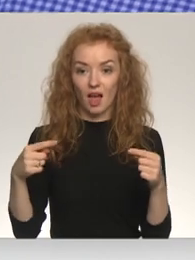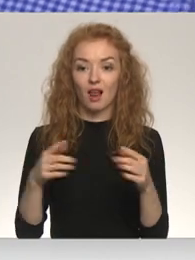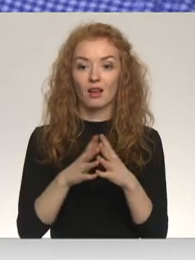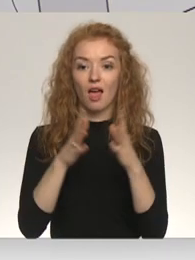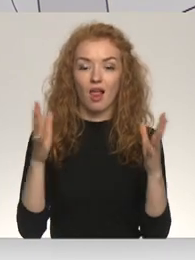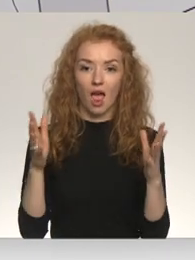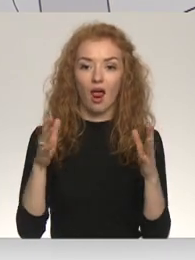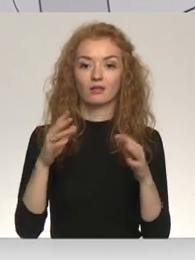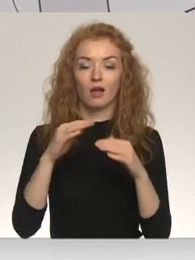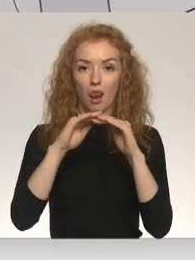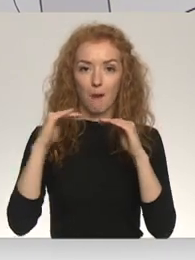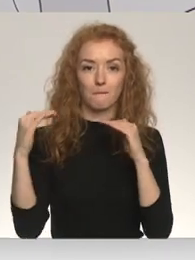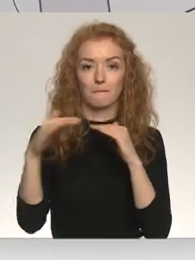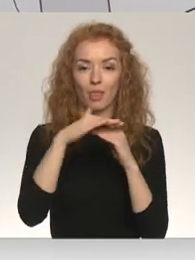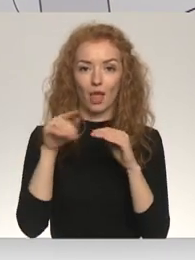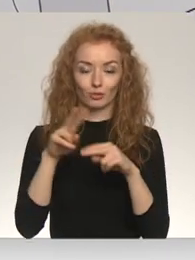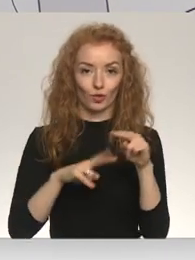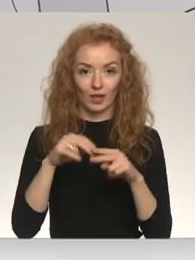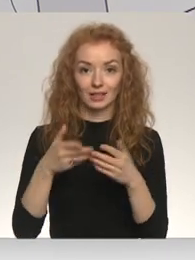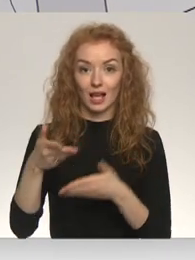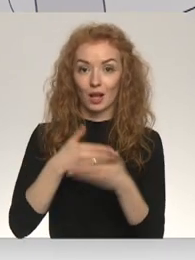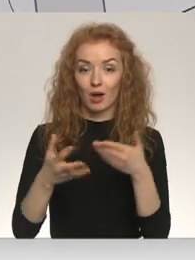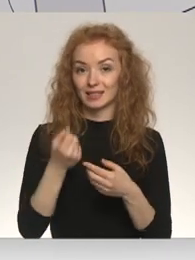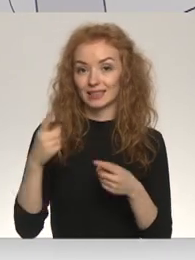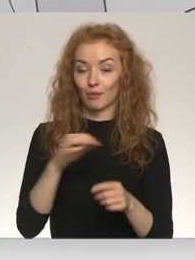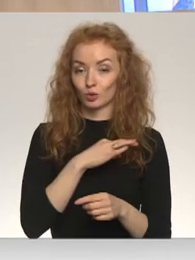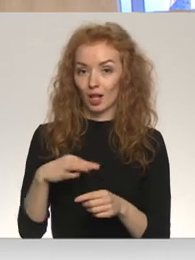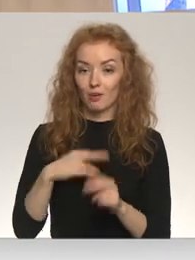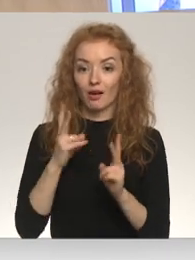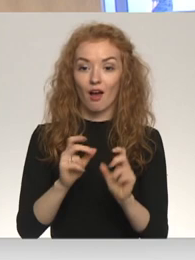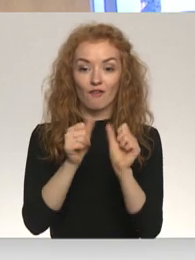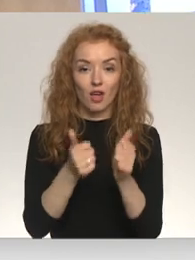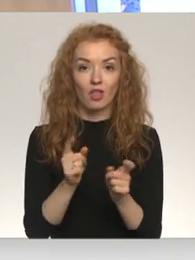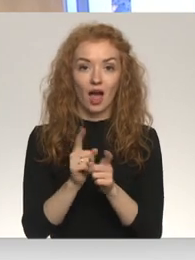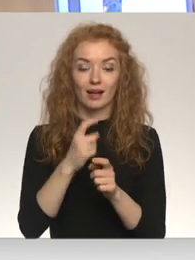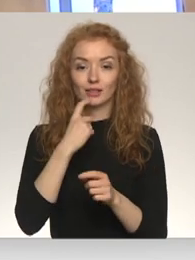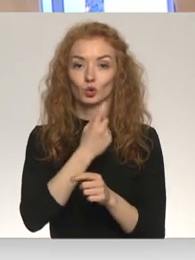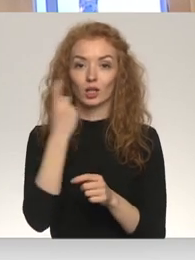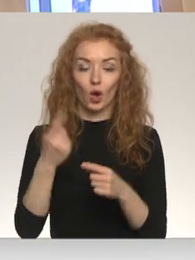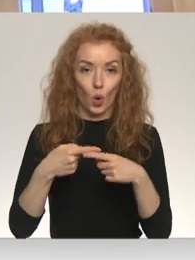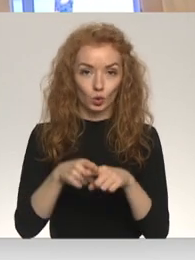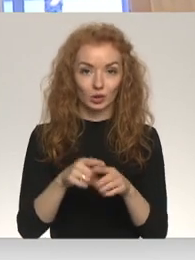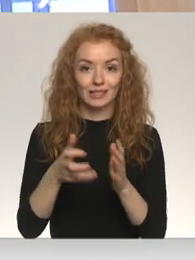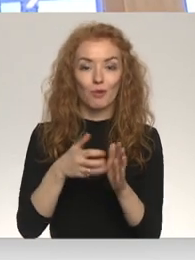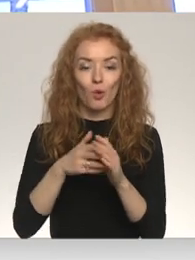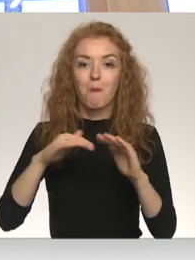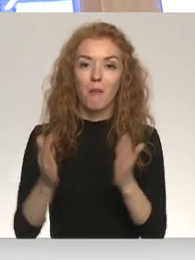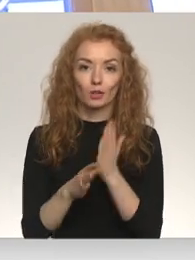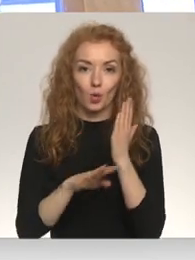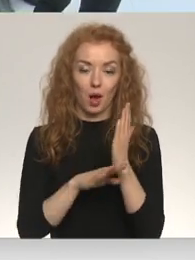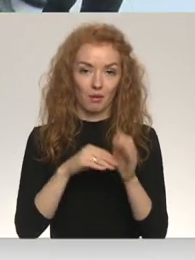lapenes būvniecībai. Sadarbojoties ar citiem studentiem, tiek domāts arī, kā veidot izturīgas konstrukcijas, izmantojot mazāk